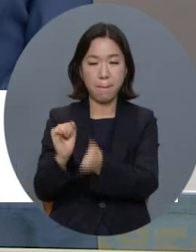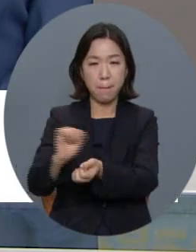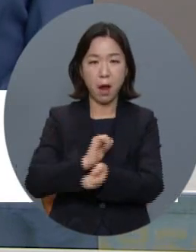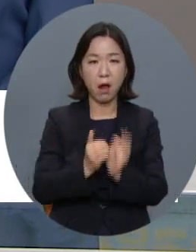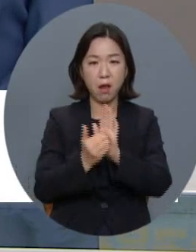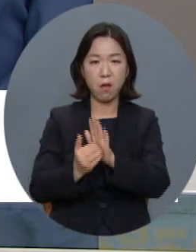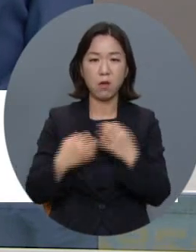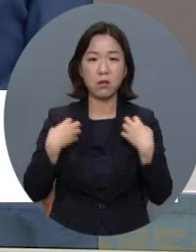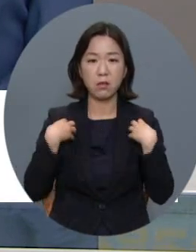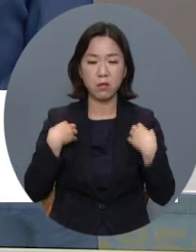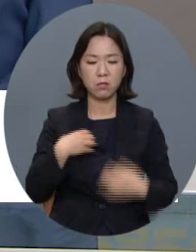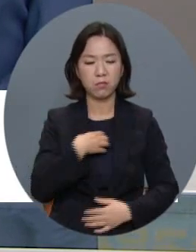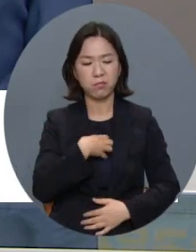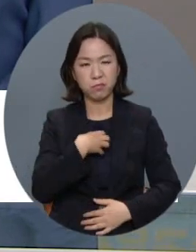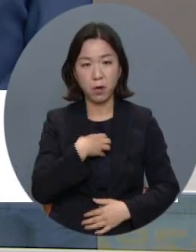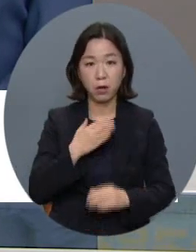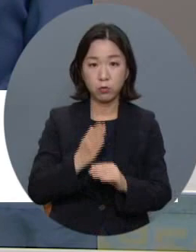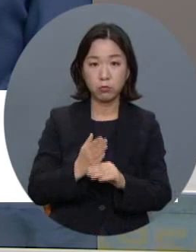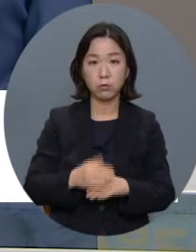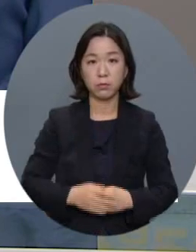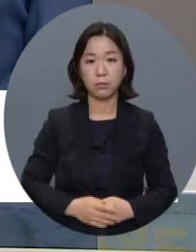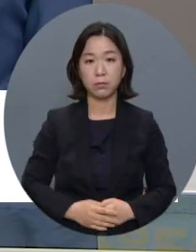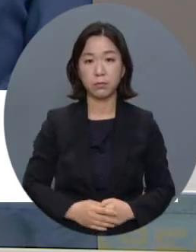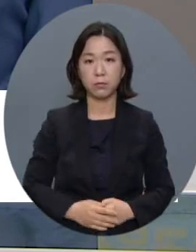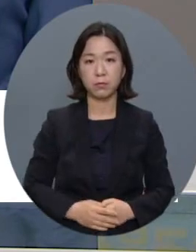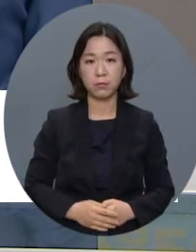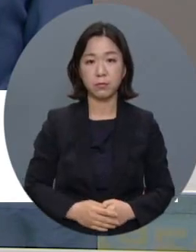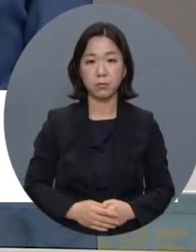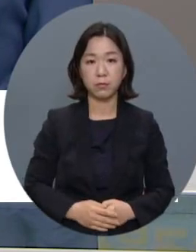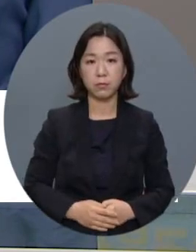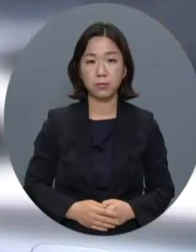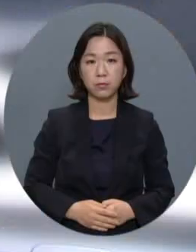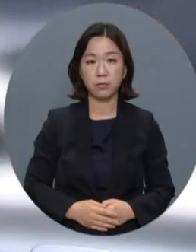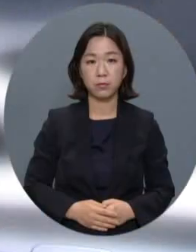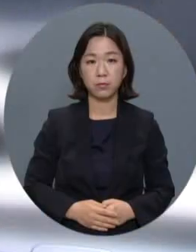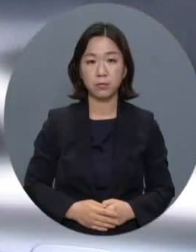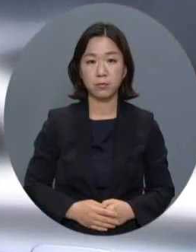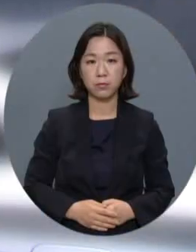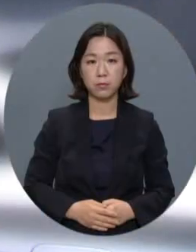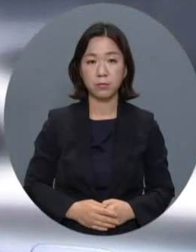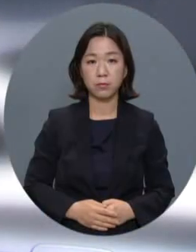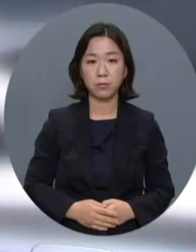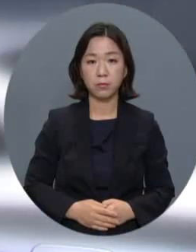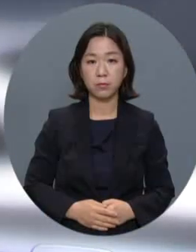당국이 긴장하고 있습니다. 보도에 조재한 기자입니다.